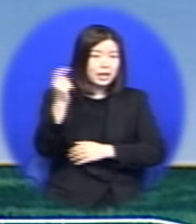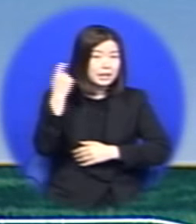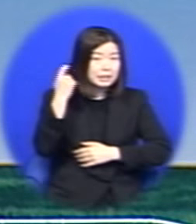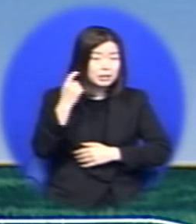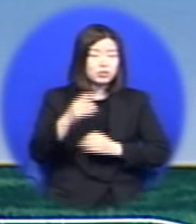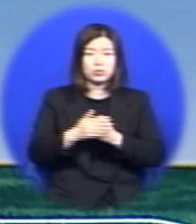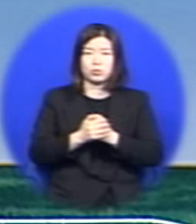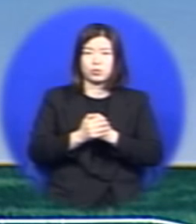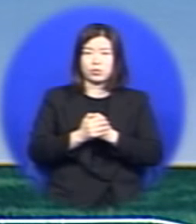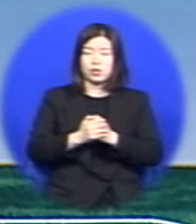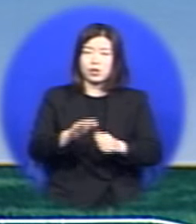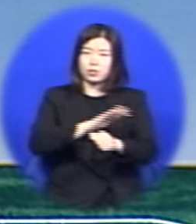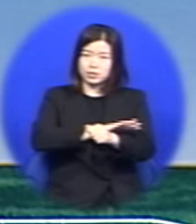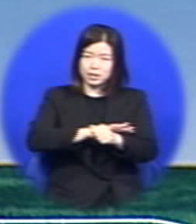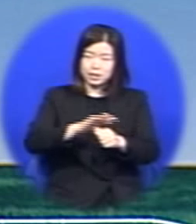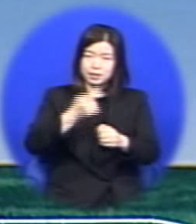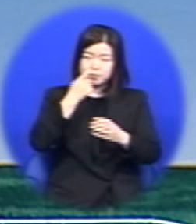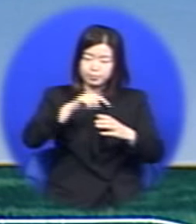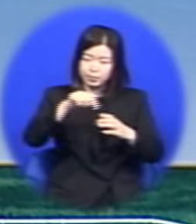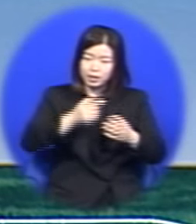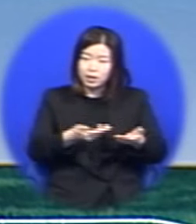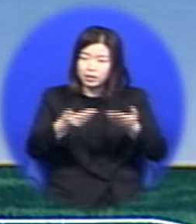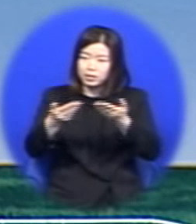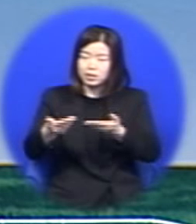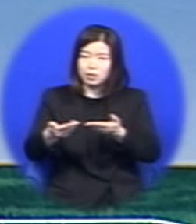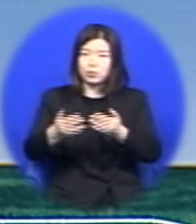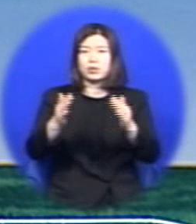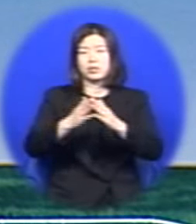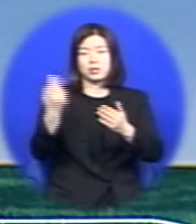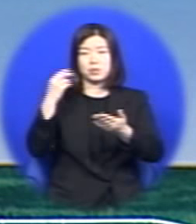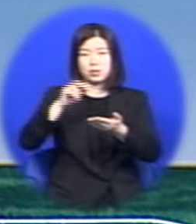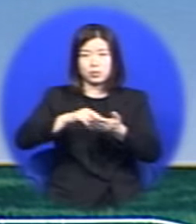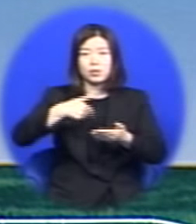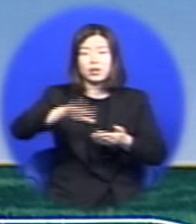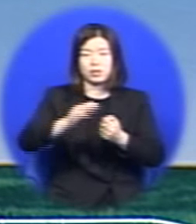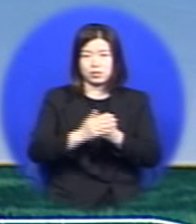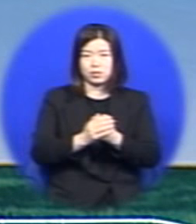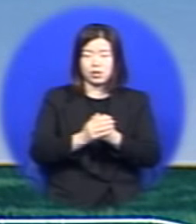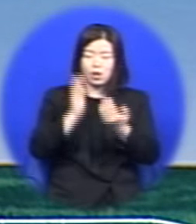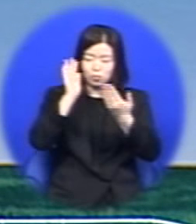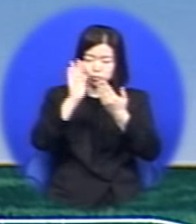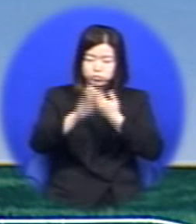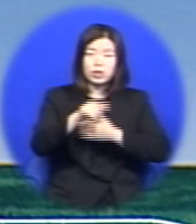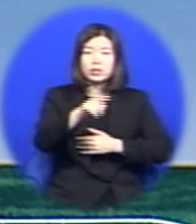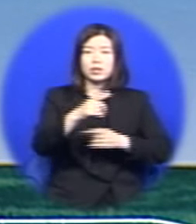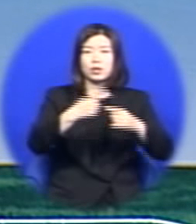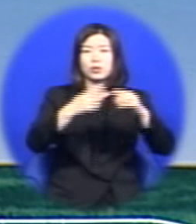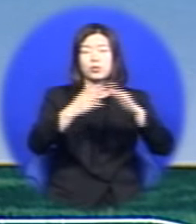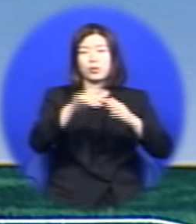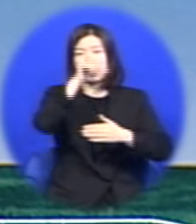잘 차도 대접해서 돌려보냈습니다. 그분이 그 교회 장로님이 되셨습니다.